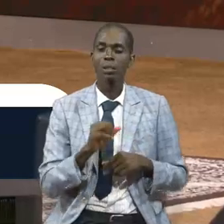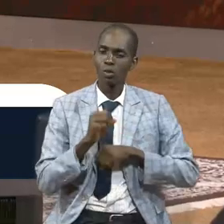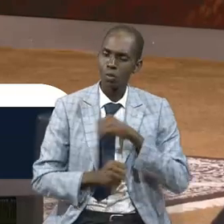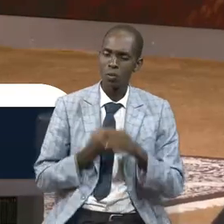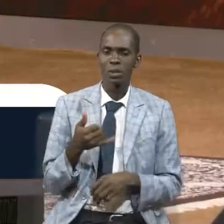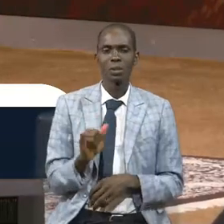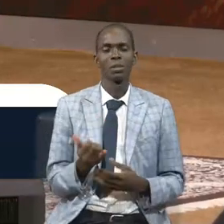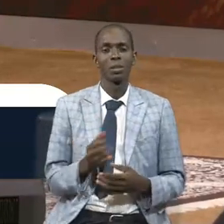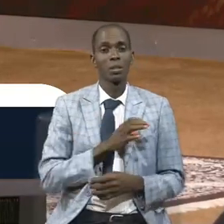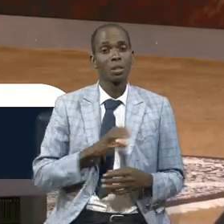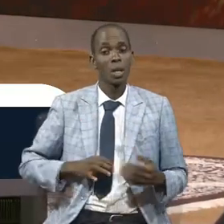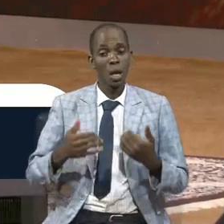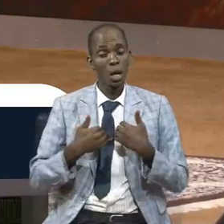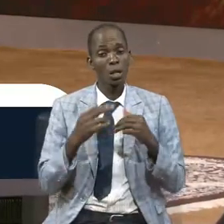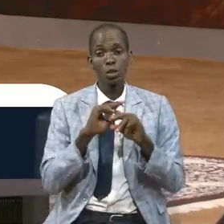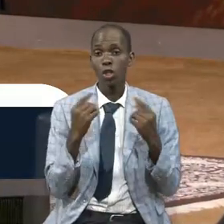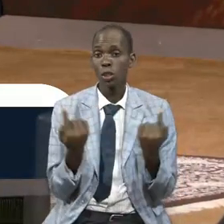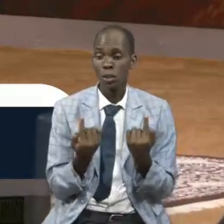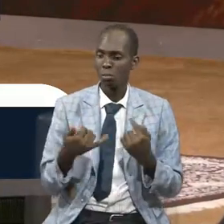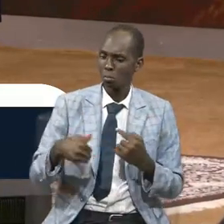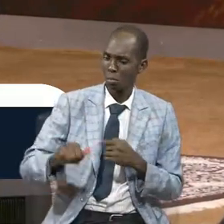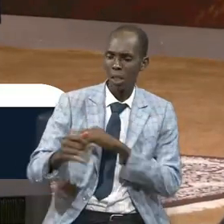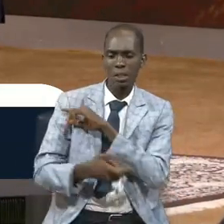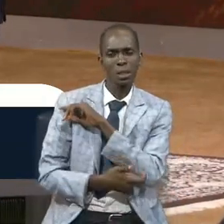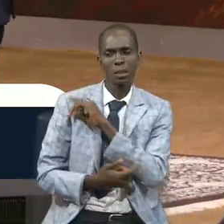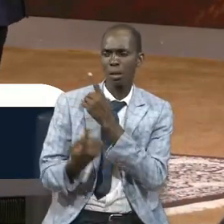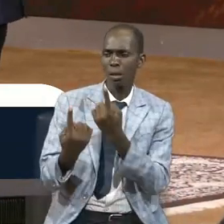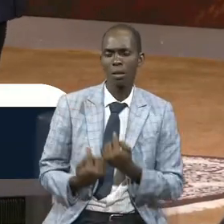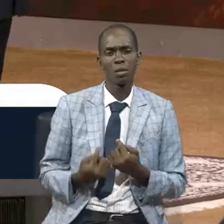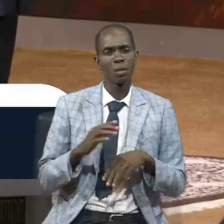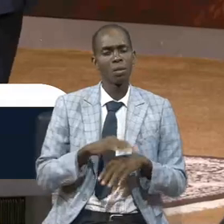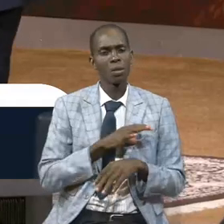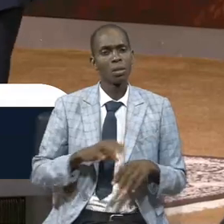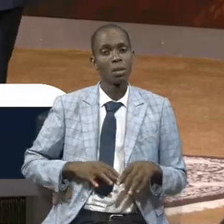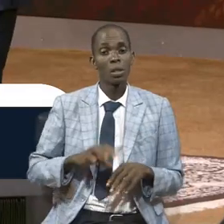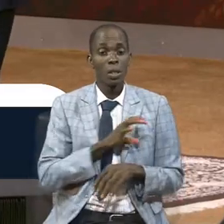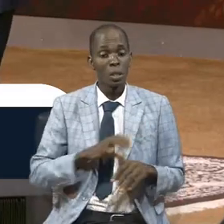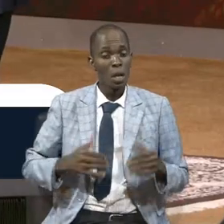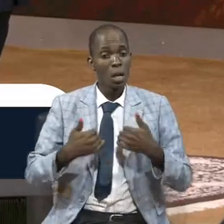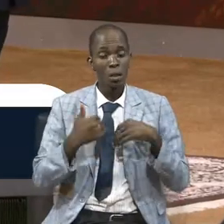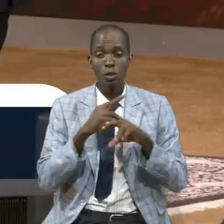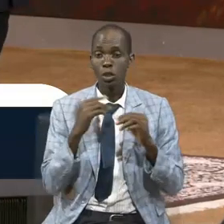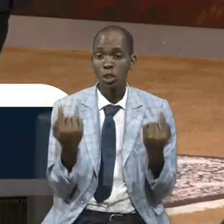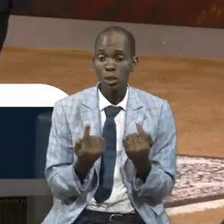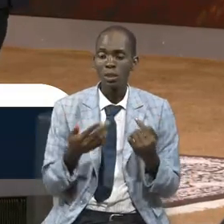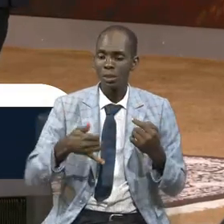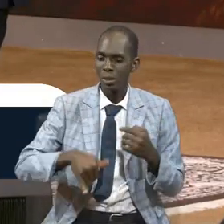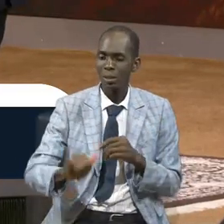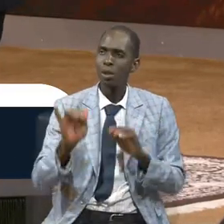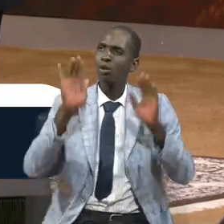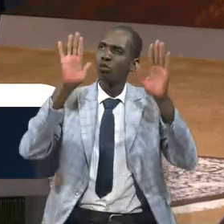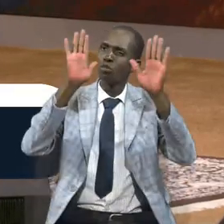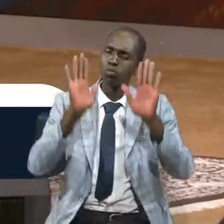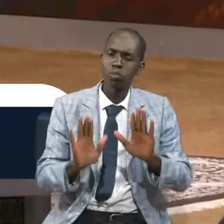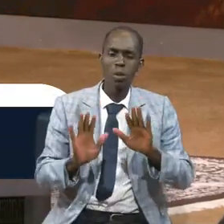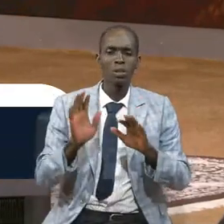il avait la souffrance. Il n'avait pas de péché. Cependant, les tentations sont venues. Il n'avait pas de péché. Néanmoins, les temps